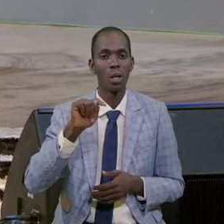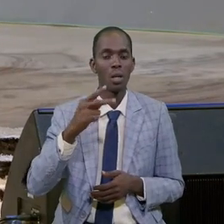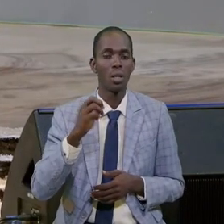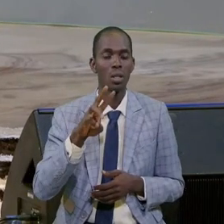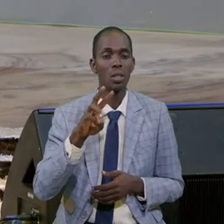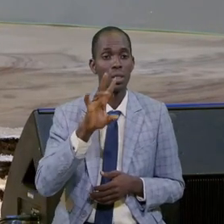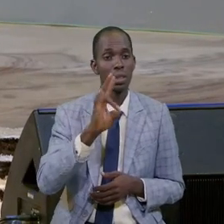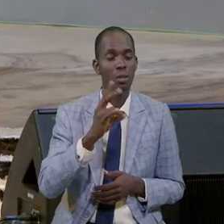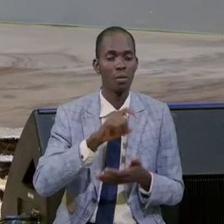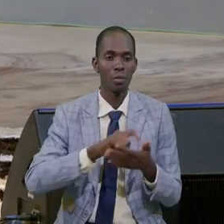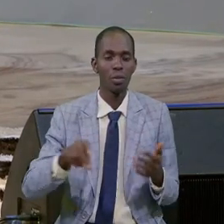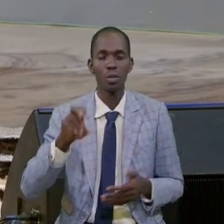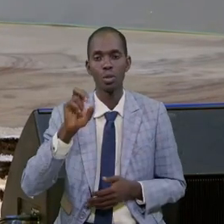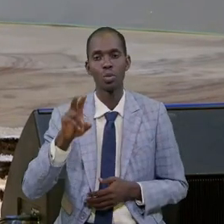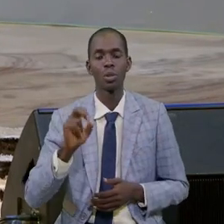Matthieu